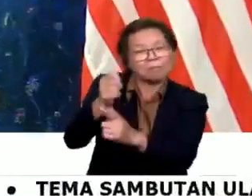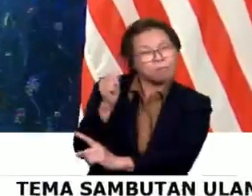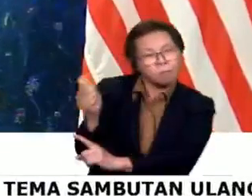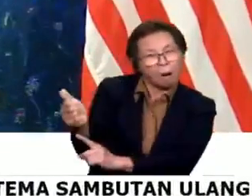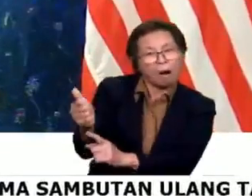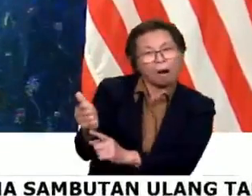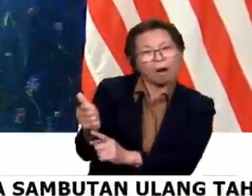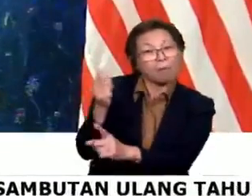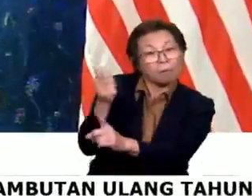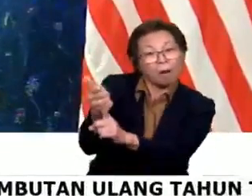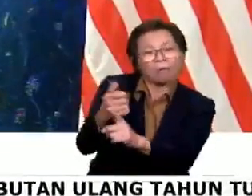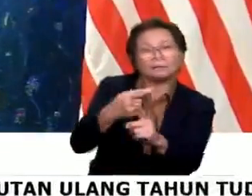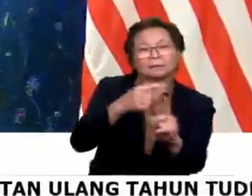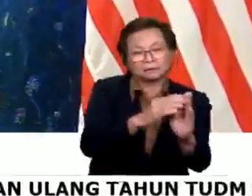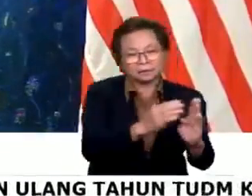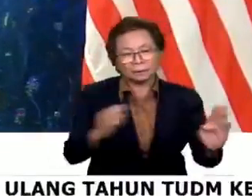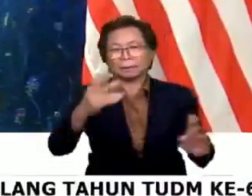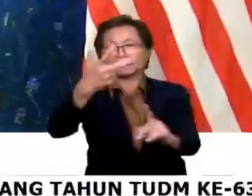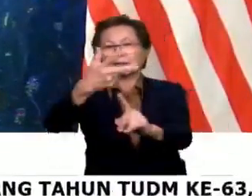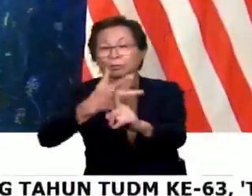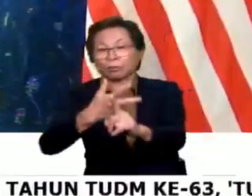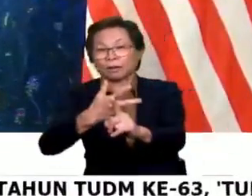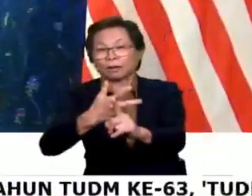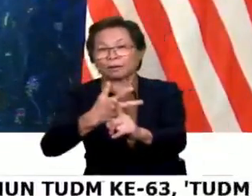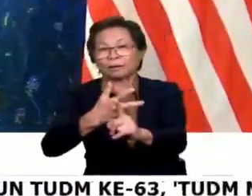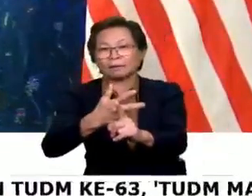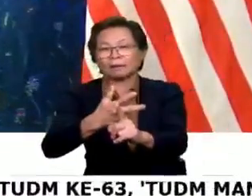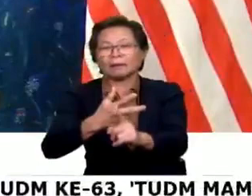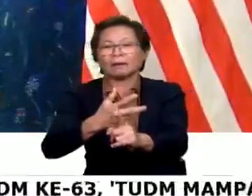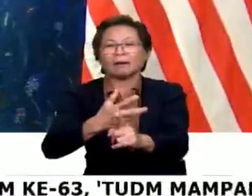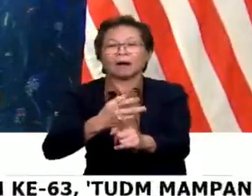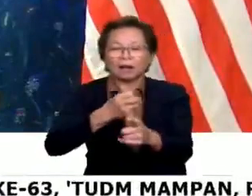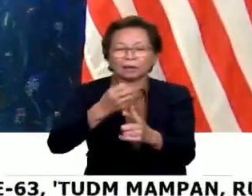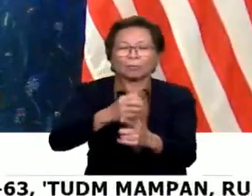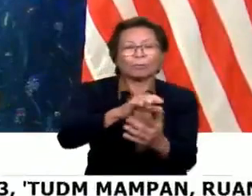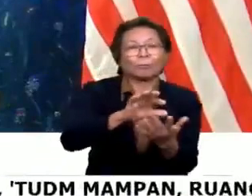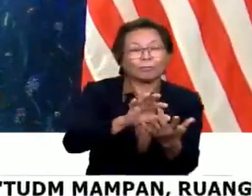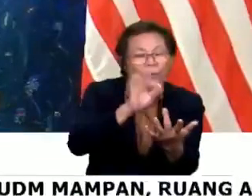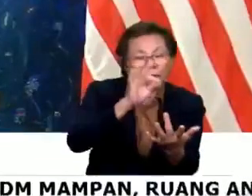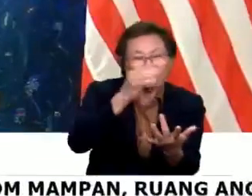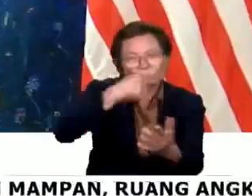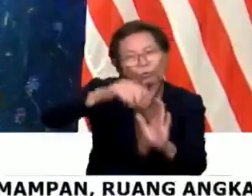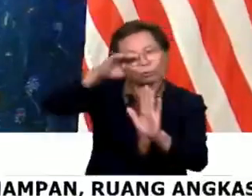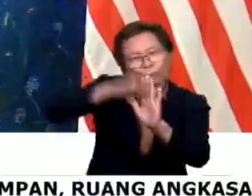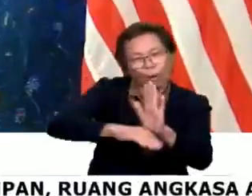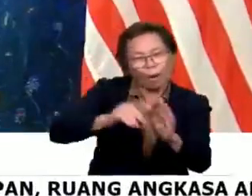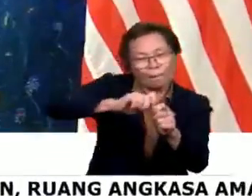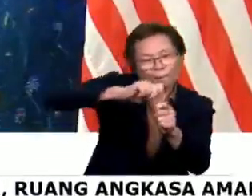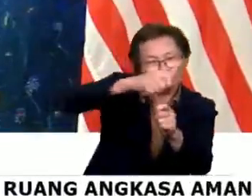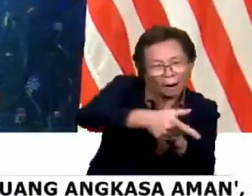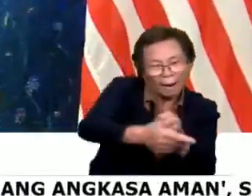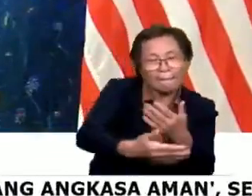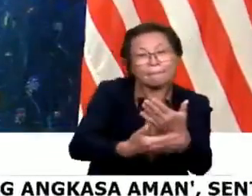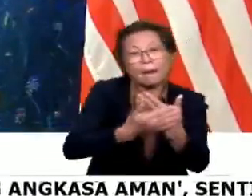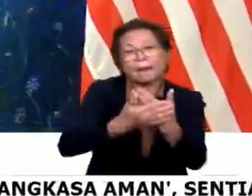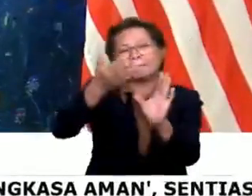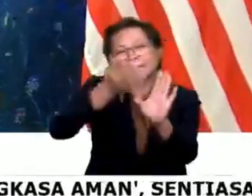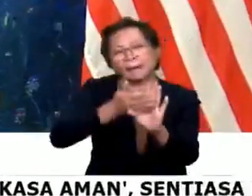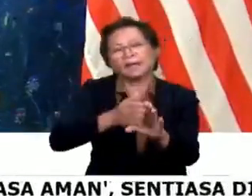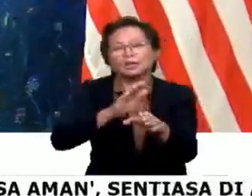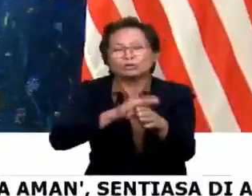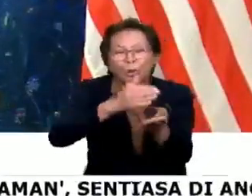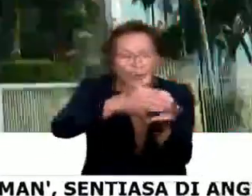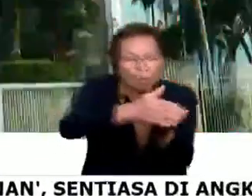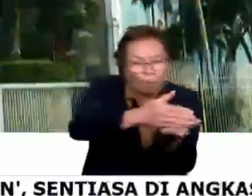secara automatik selama 3 bulan atau boleh memilih untuk mendapatkan pengurangan bayaran balik secara